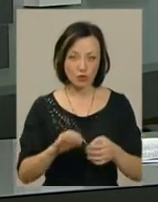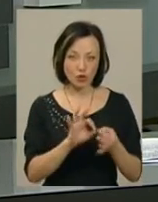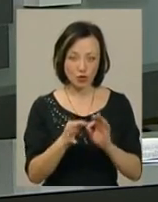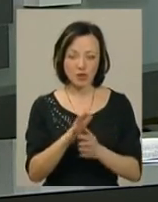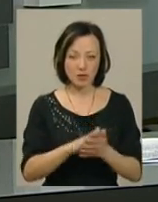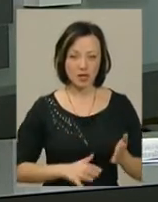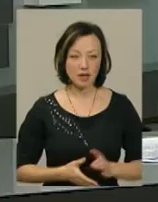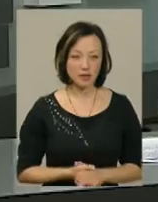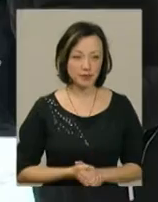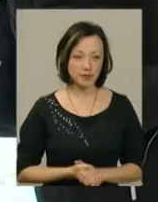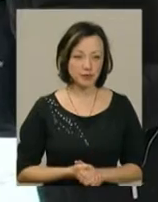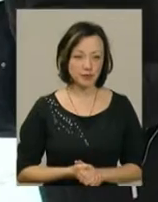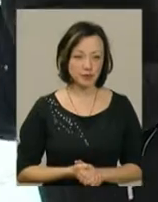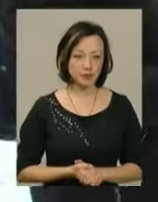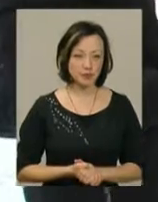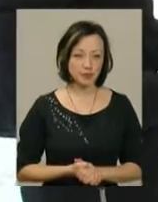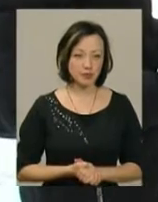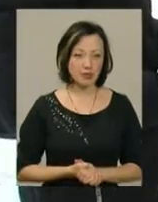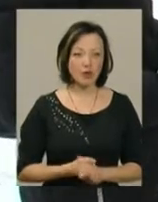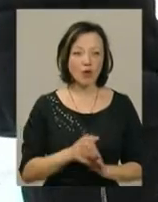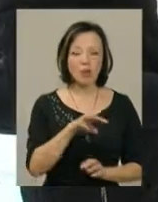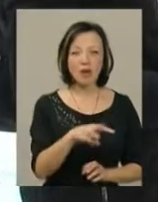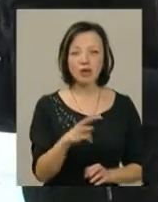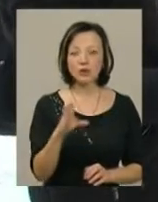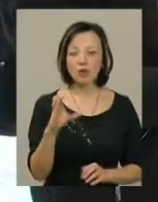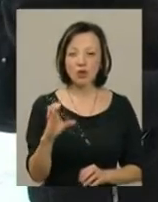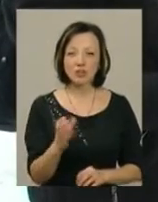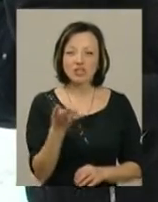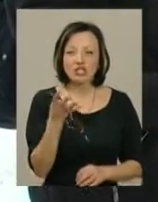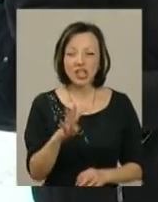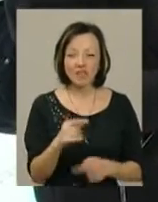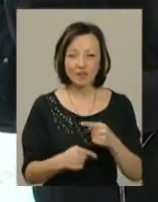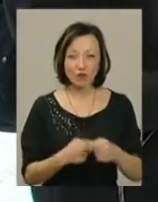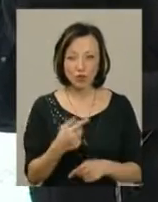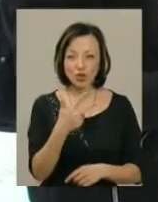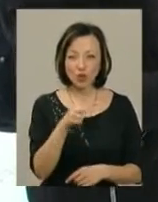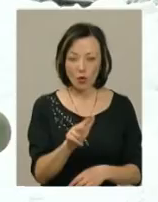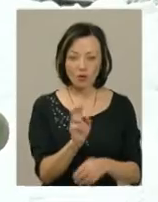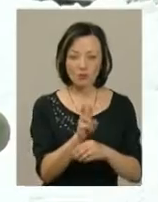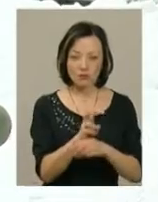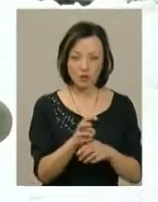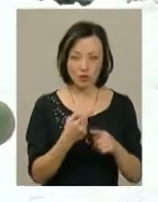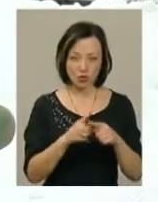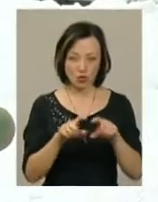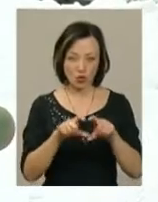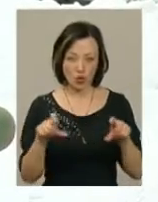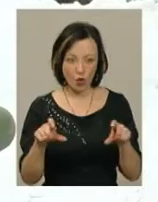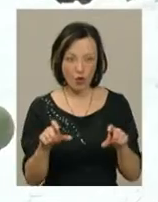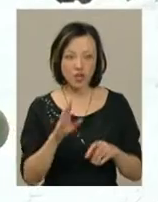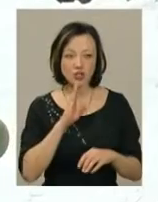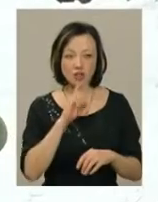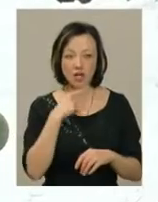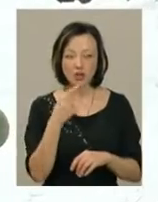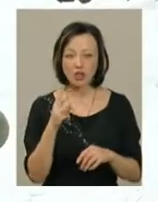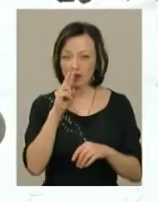подробицями Світлана Русіна. У Марії Соколовської четверо онуків, троє з яких відвідують Мокрецьку школу. Жінка каже,